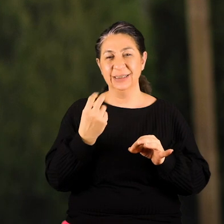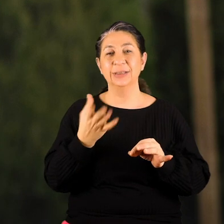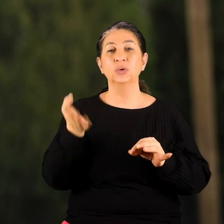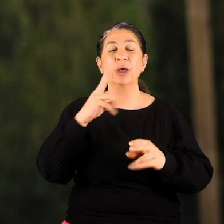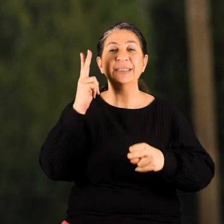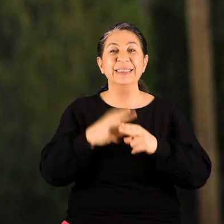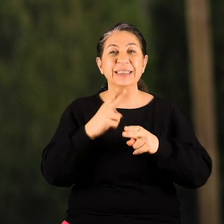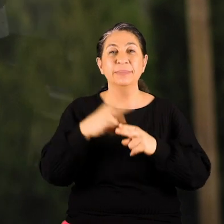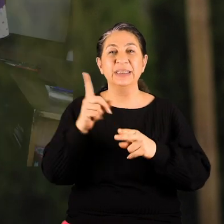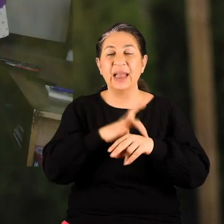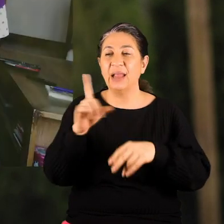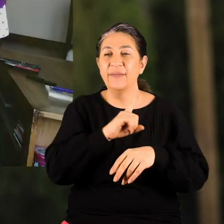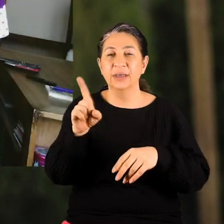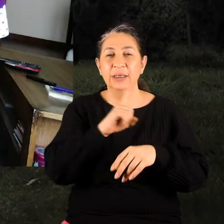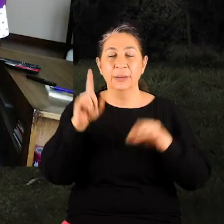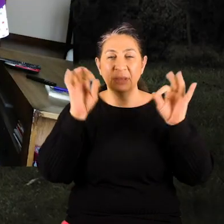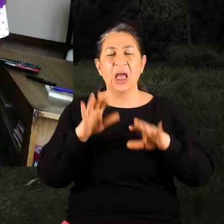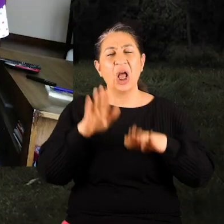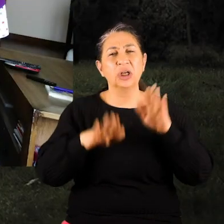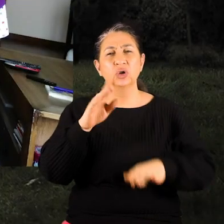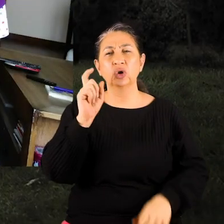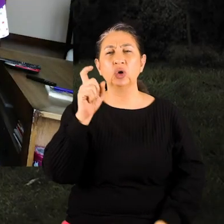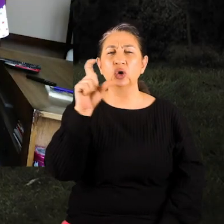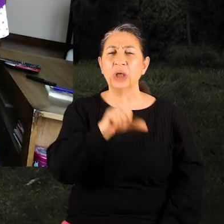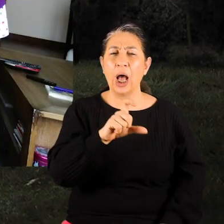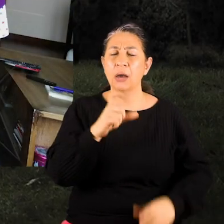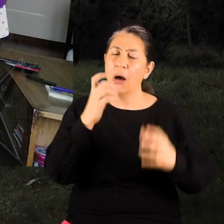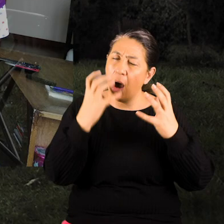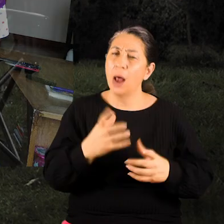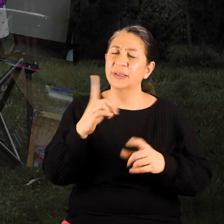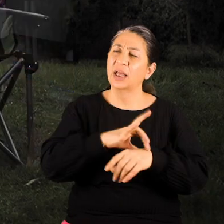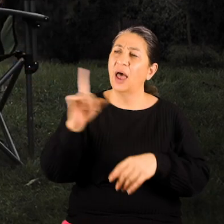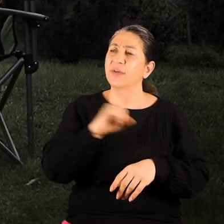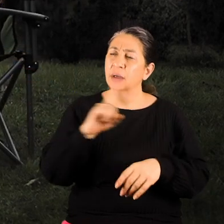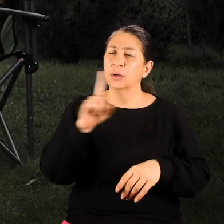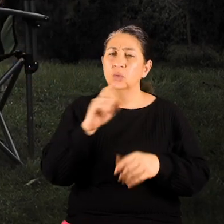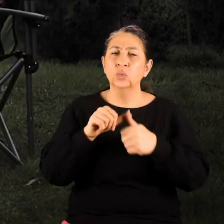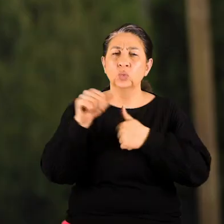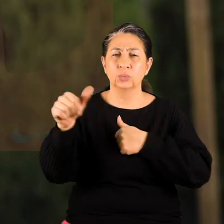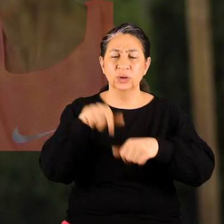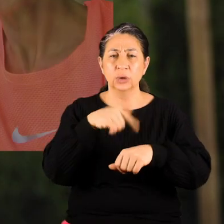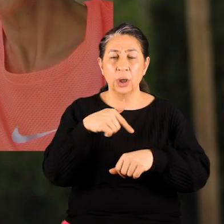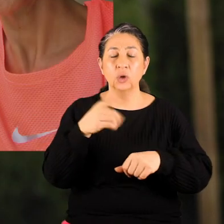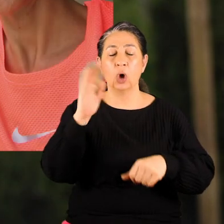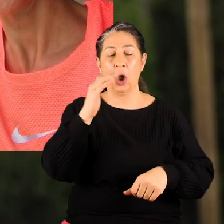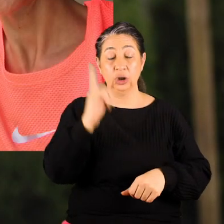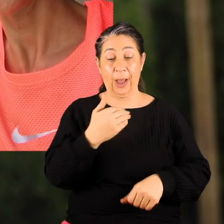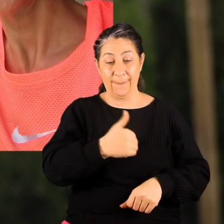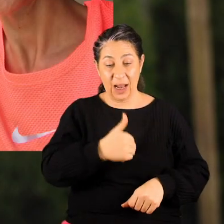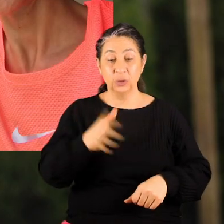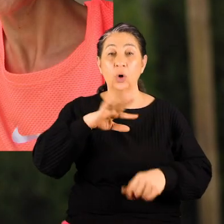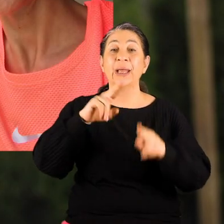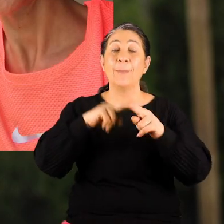da hızlı bir tedavi süreci başladı. Hı-hı. Yaklaşık 9 ay yoğun bir tedavi sürdü. Epey uzun bir süre. Evet. Önce ameliyat oldum, sonra